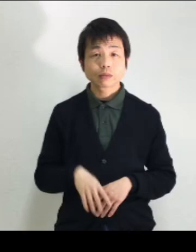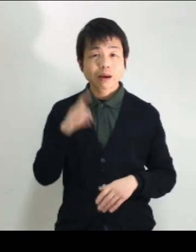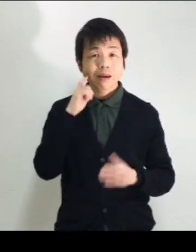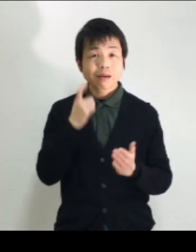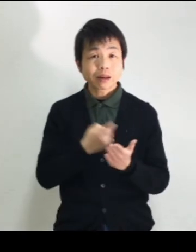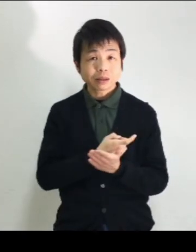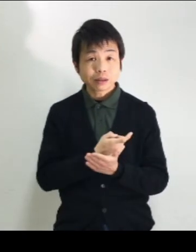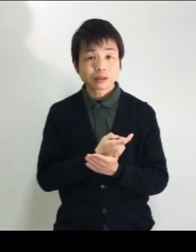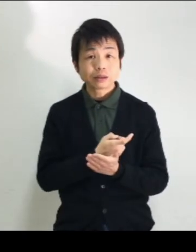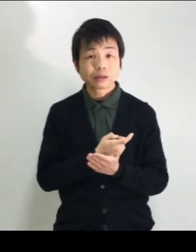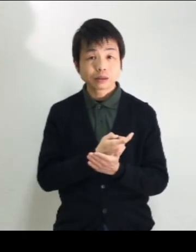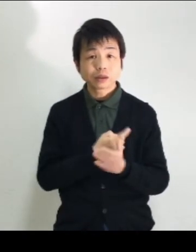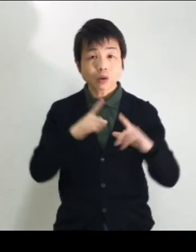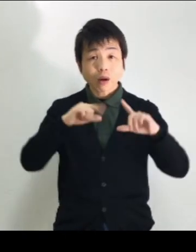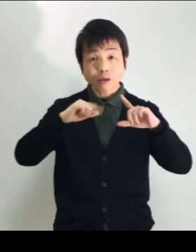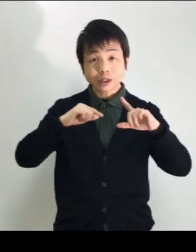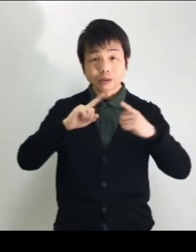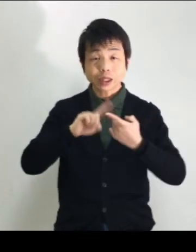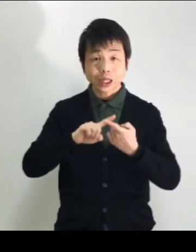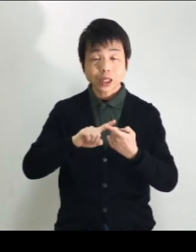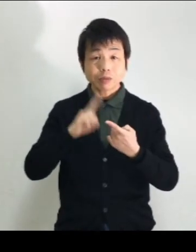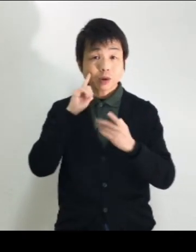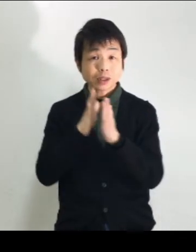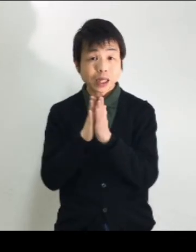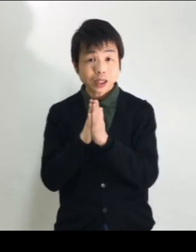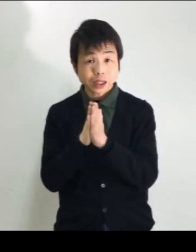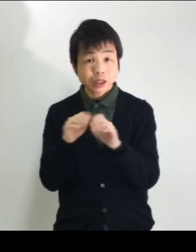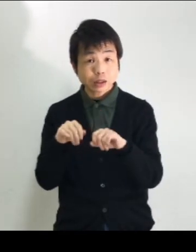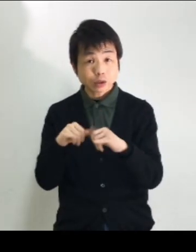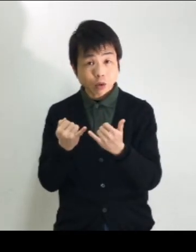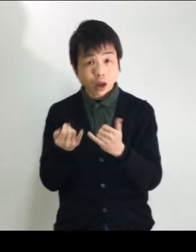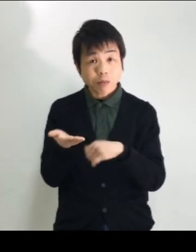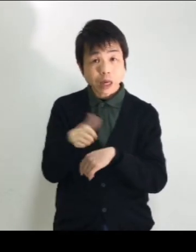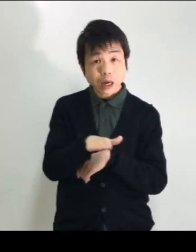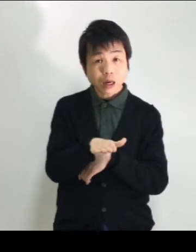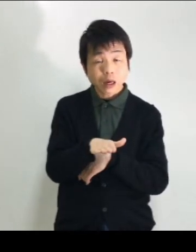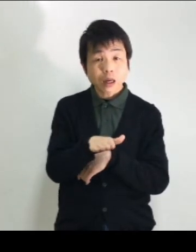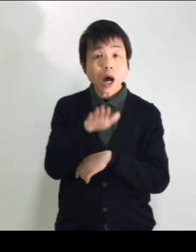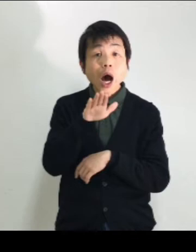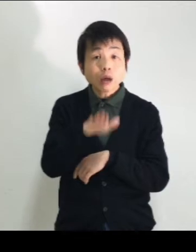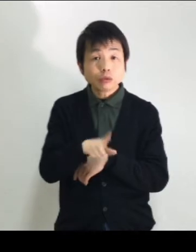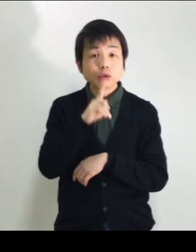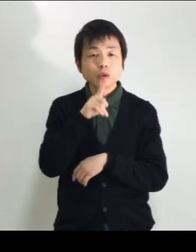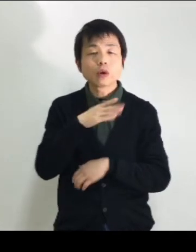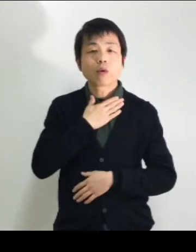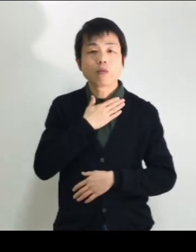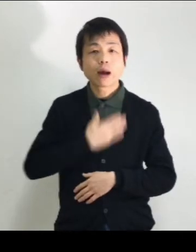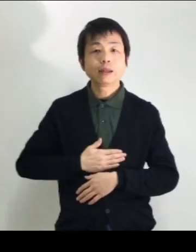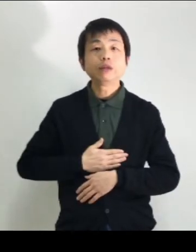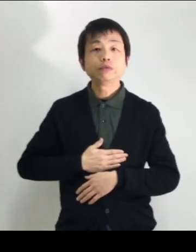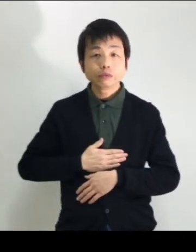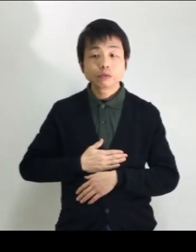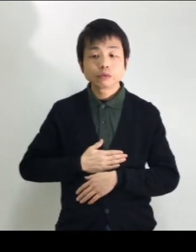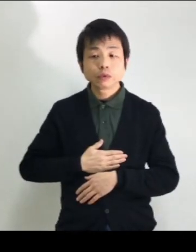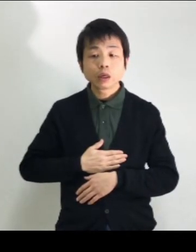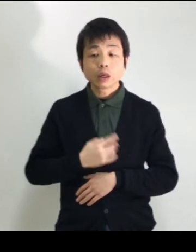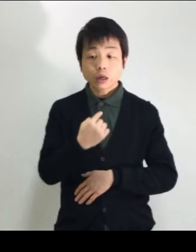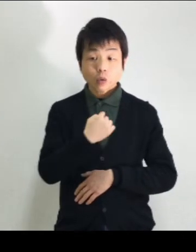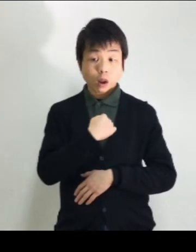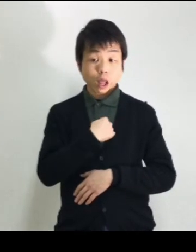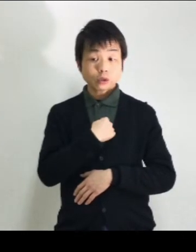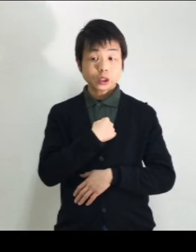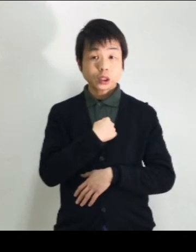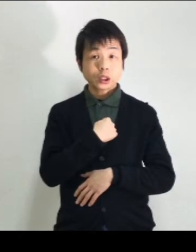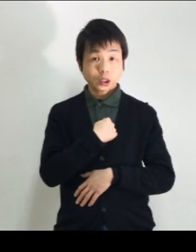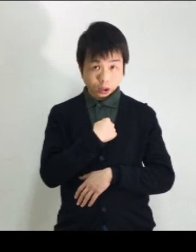以外と比べても確率的に、精神障害を伴うことが分かっているっていうところで、もう私自身